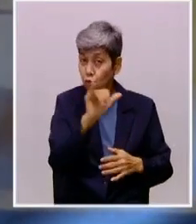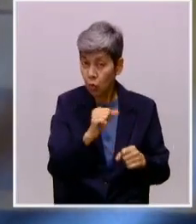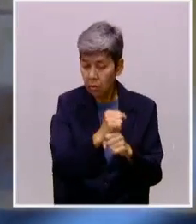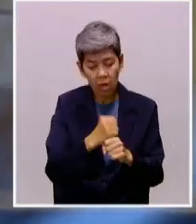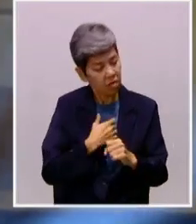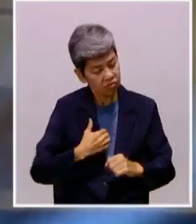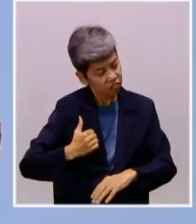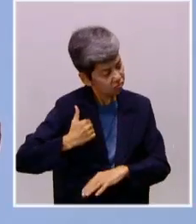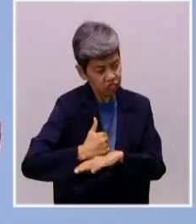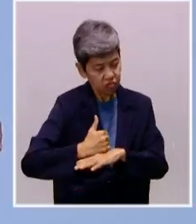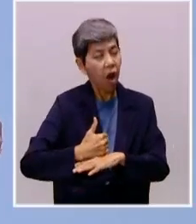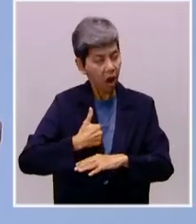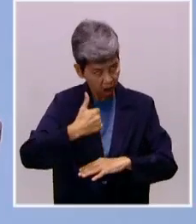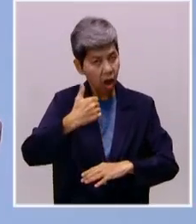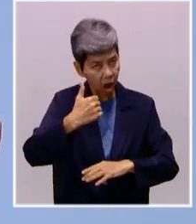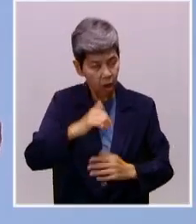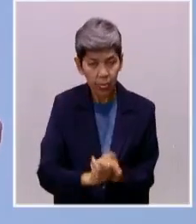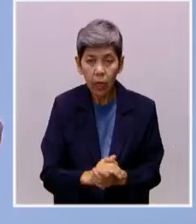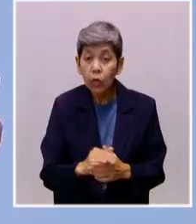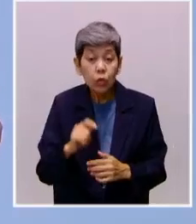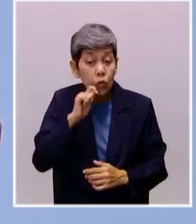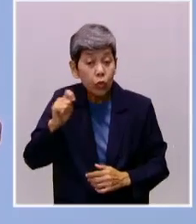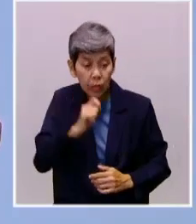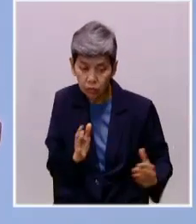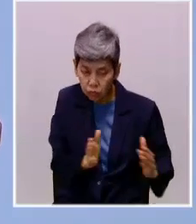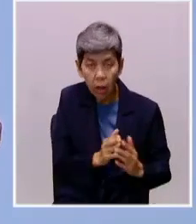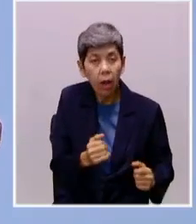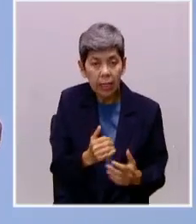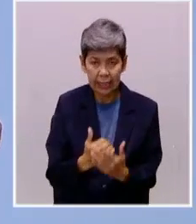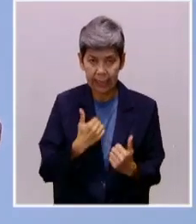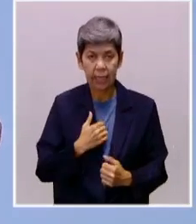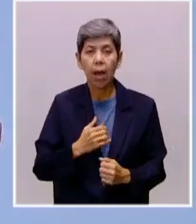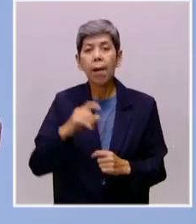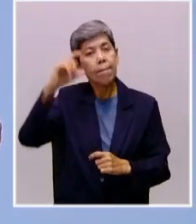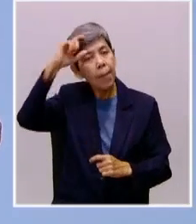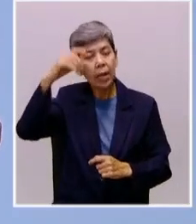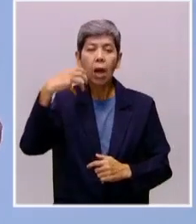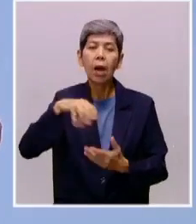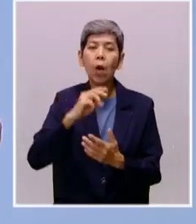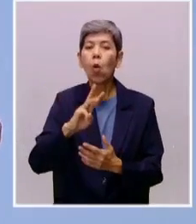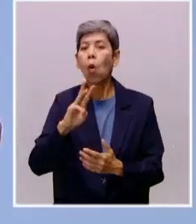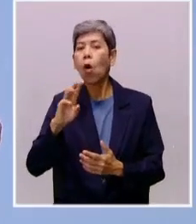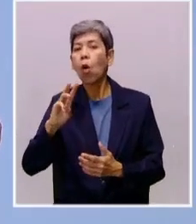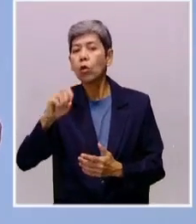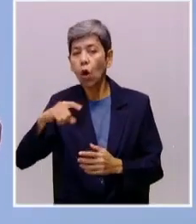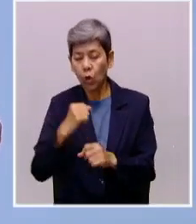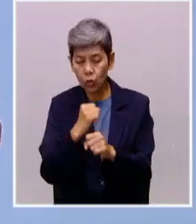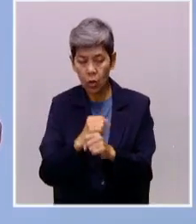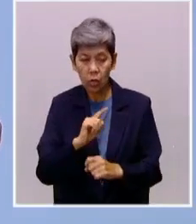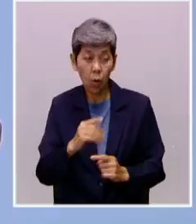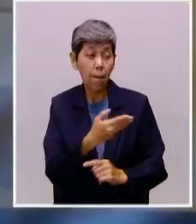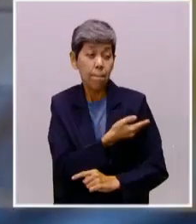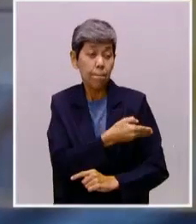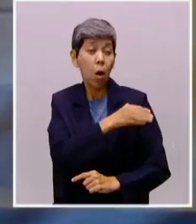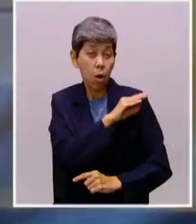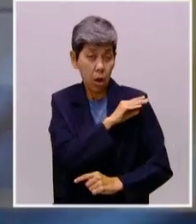ขวายหาอำนาจที่ไร้ขีดจำกัดซึ่งก็ใช้ยูเครนเป็นสนามรบโดยไบเดนกล่าวที่กรุงวอซอหลังจากเดินทางถึงโปแลนด์เมื่อวันที่